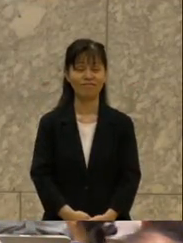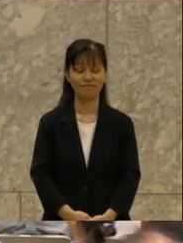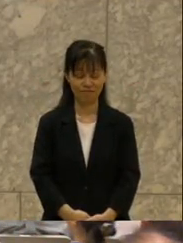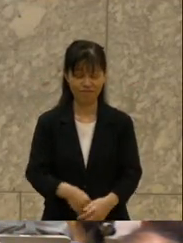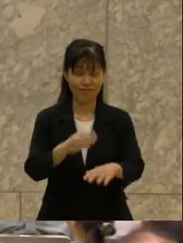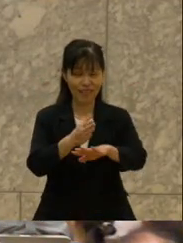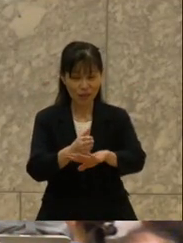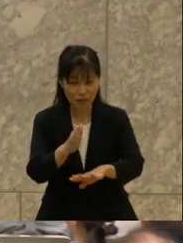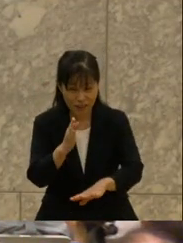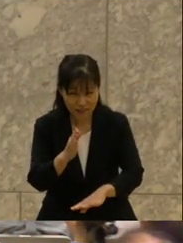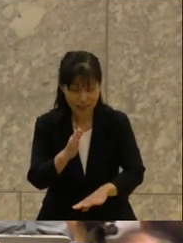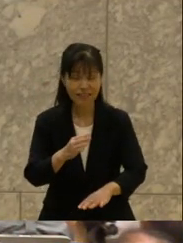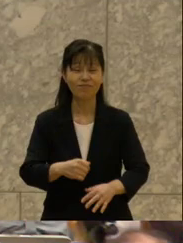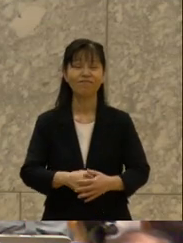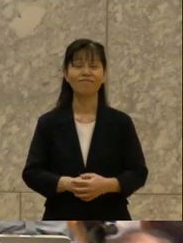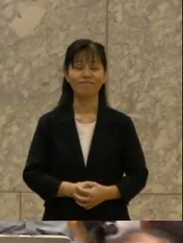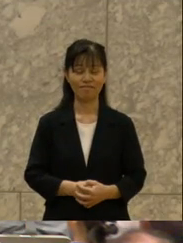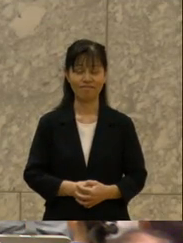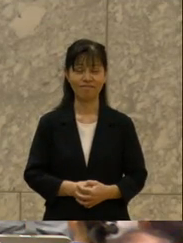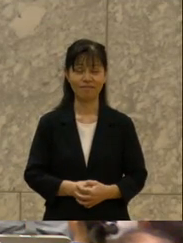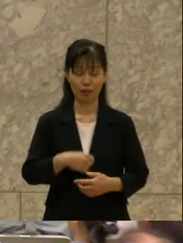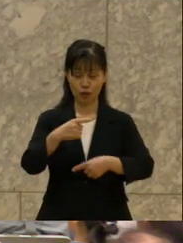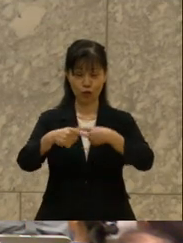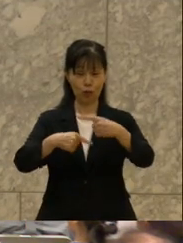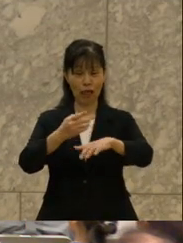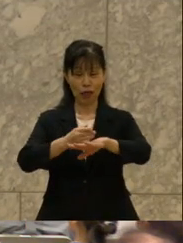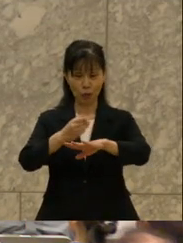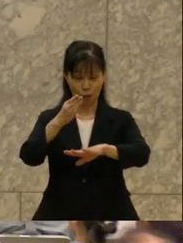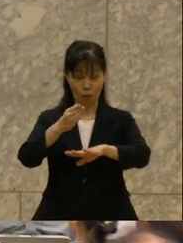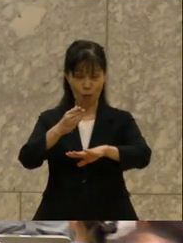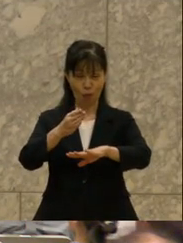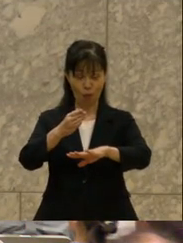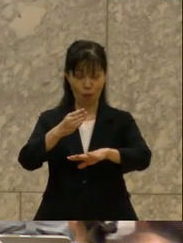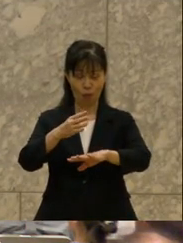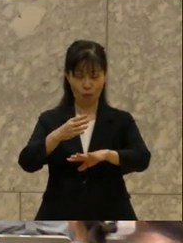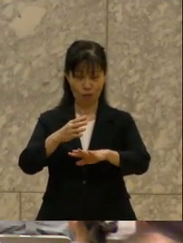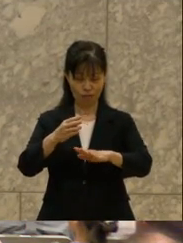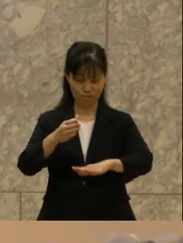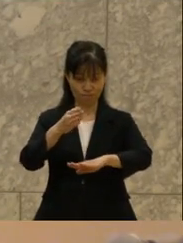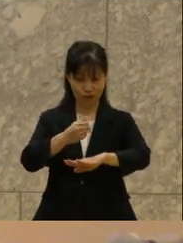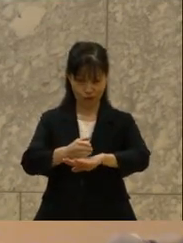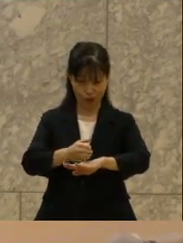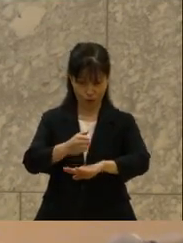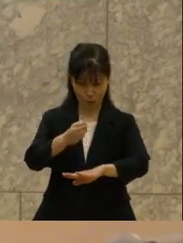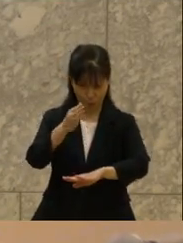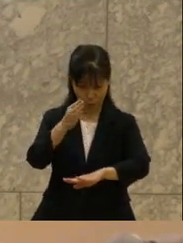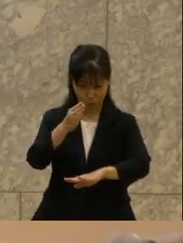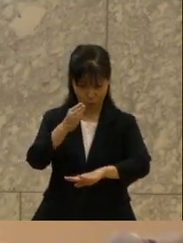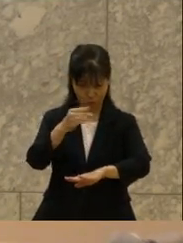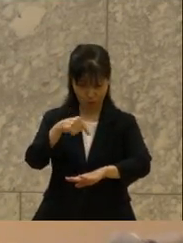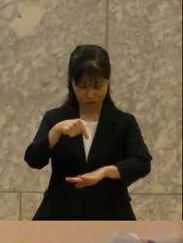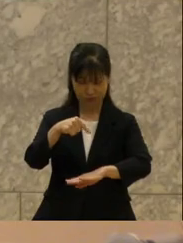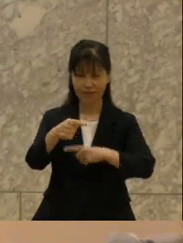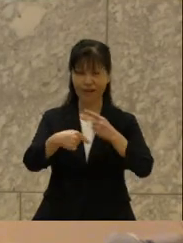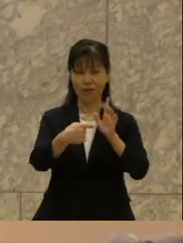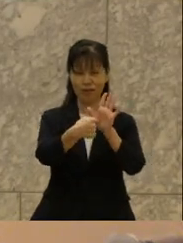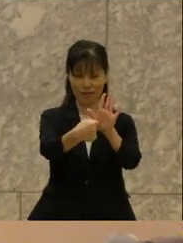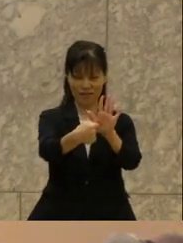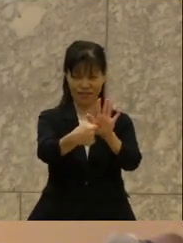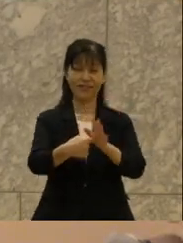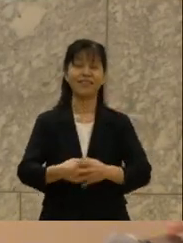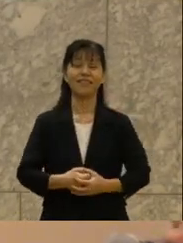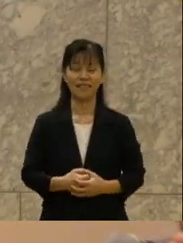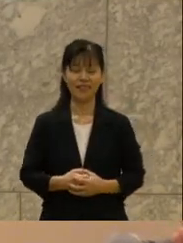ありがとうございましたありがとうございましたっていうのはこうやるんですかねありがとうありがとうございました皆さんでありがとう